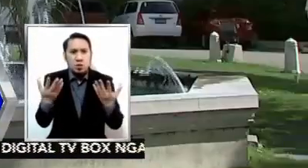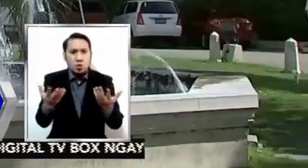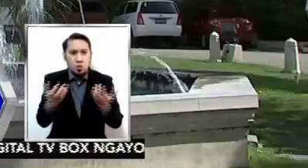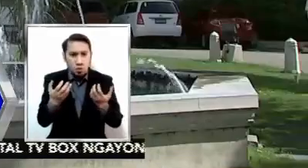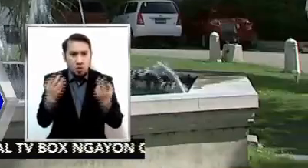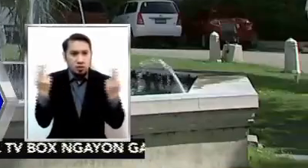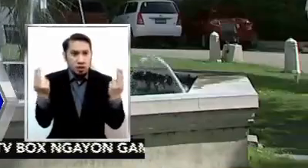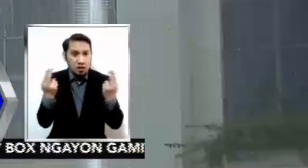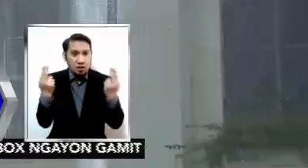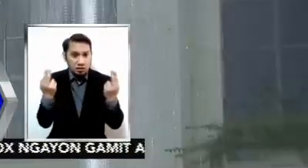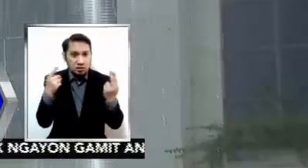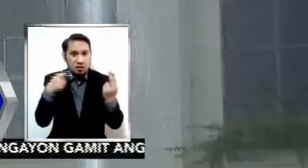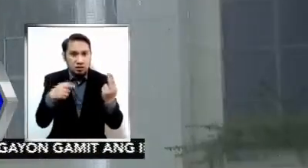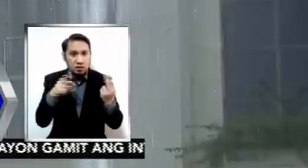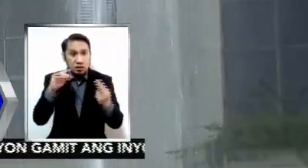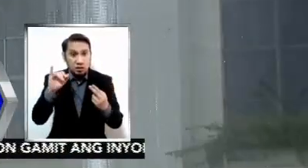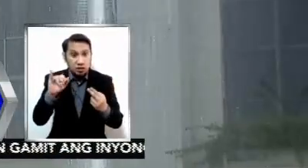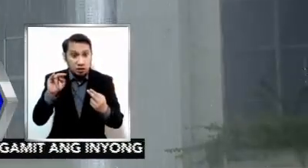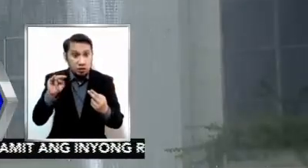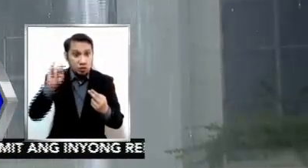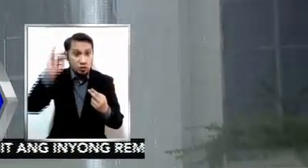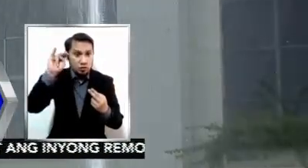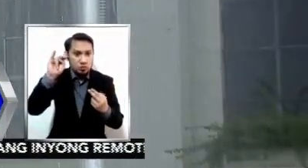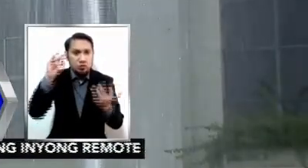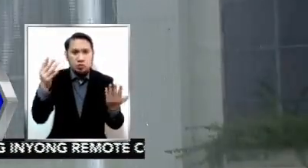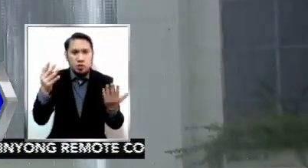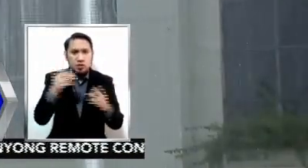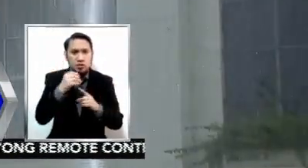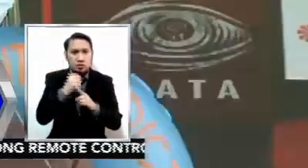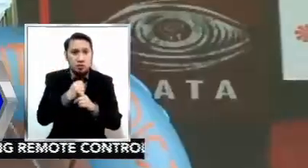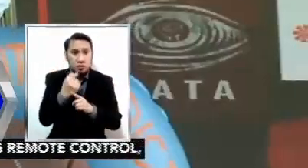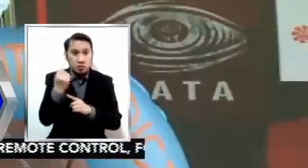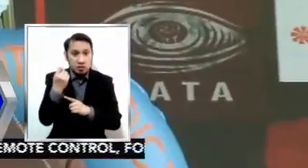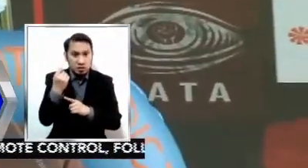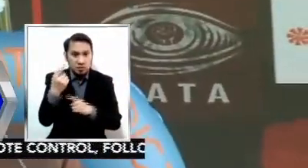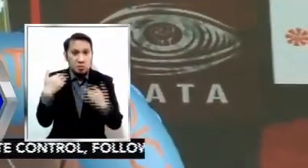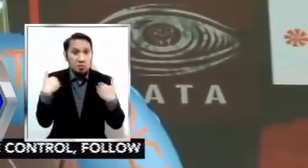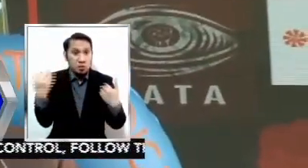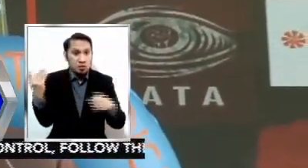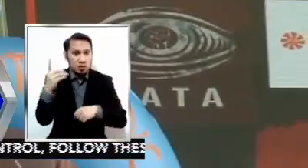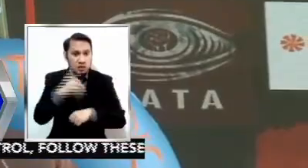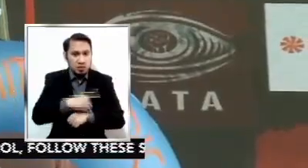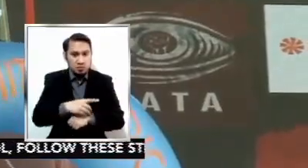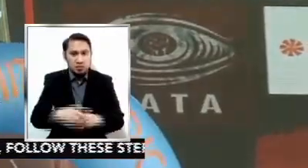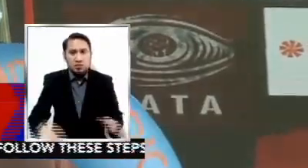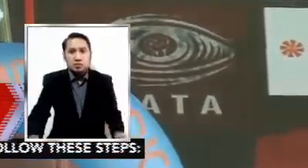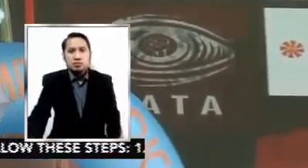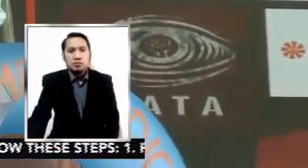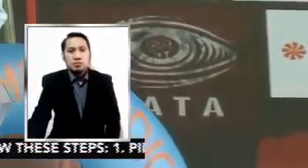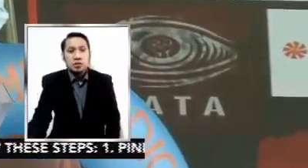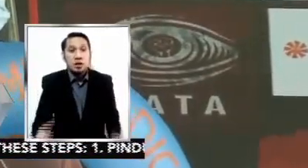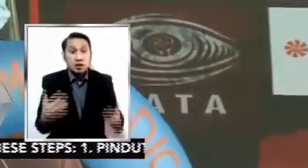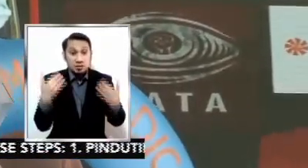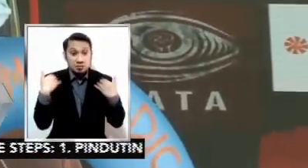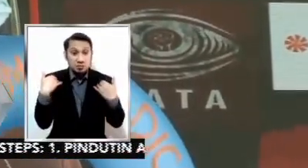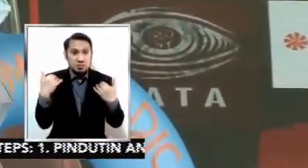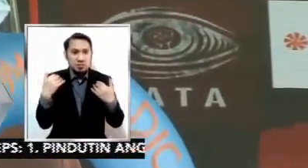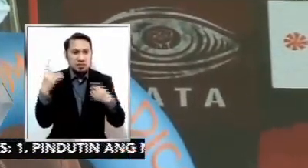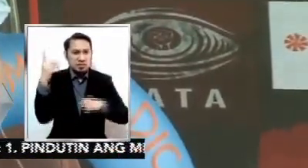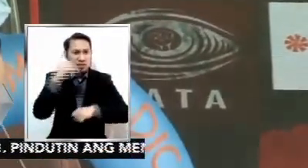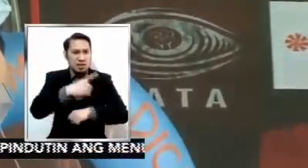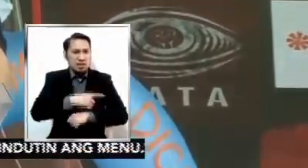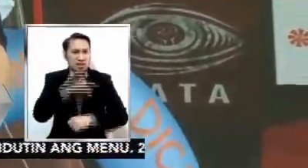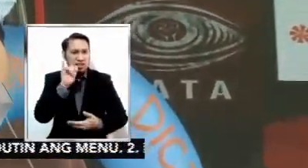Norte, ang September 11 birthday ni Ferdinand Marcos. September 11 ay araw na magnanakaw.